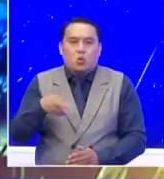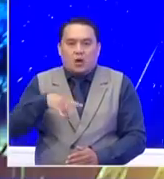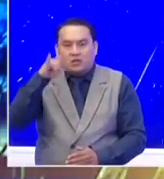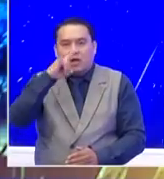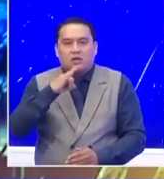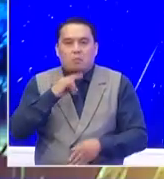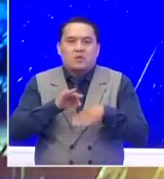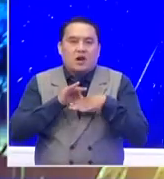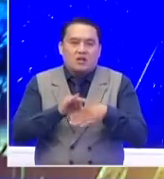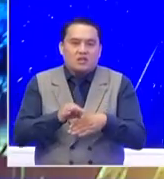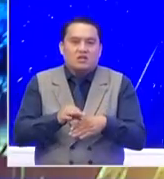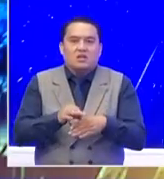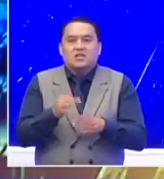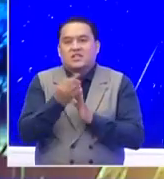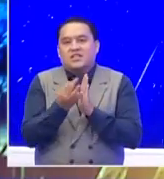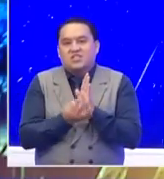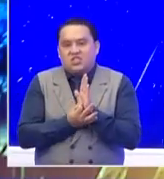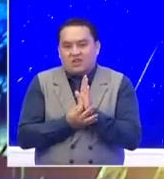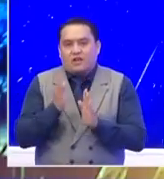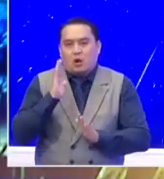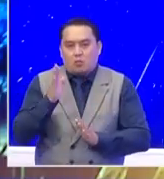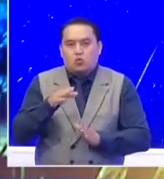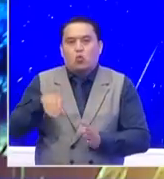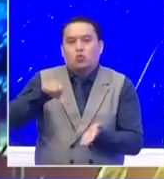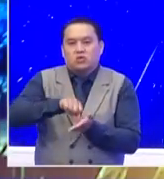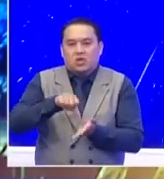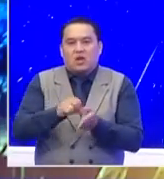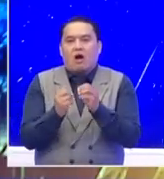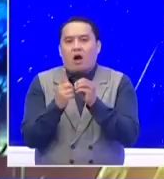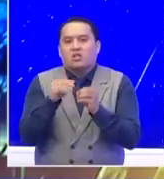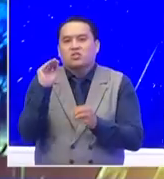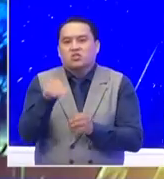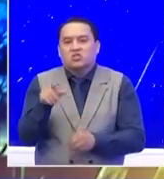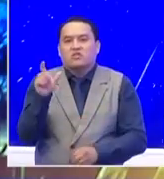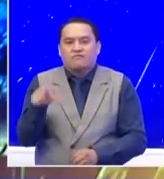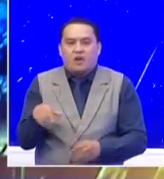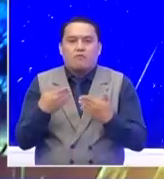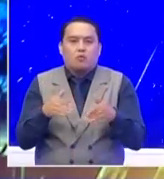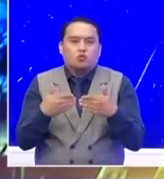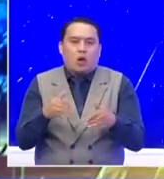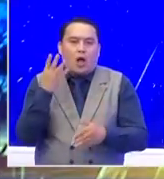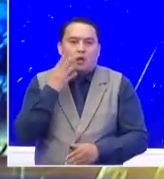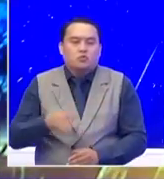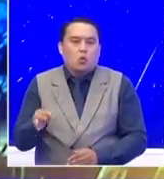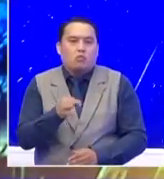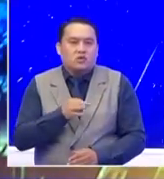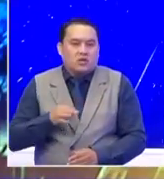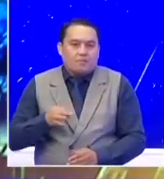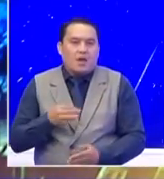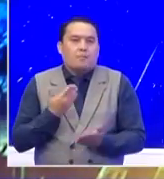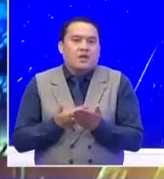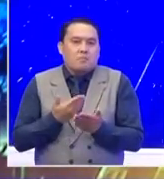стране пройдет ежегодное единое тестирование. В нем примут участие более 11 тысяч выпускников Алматинской